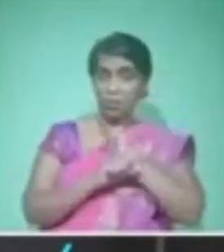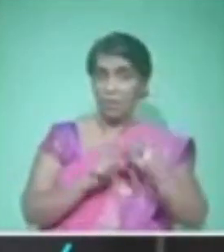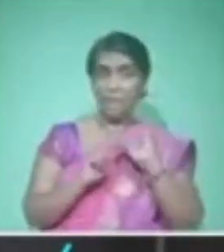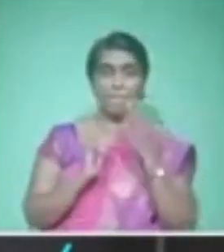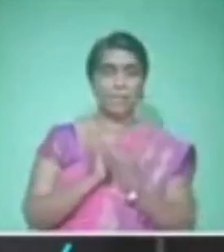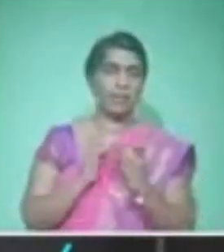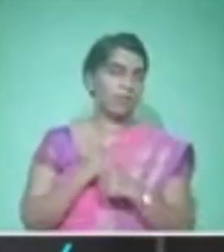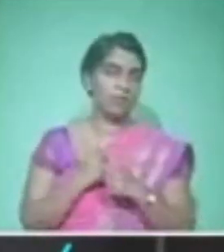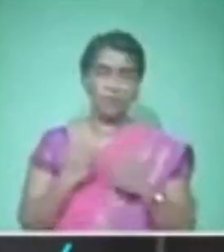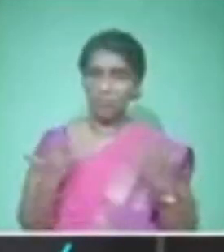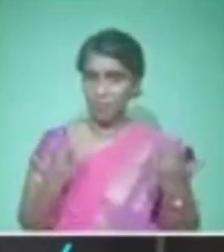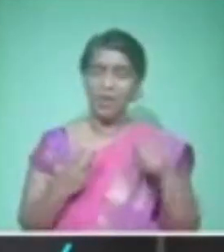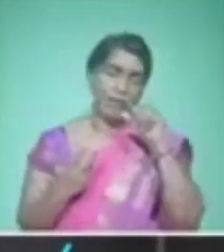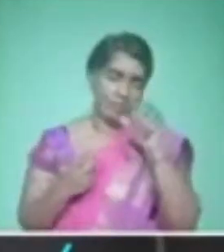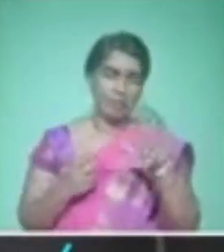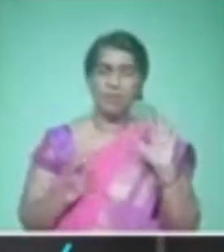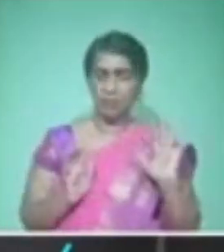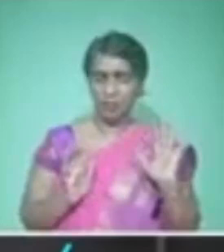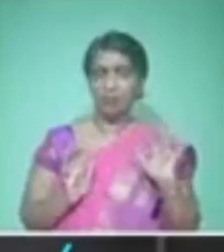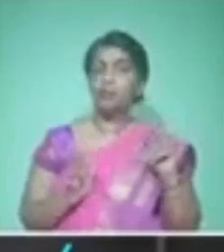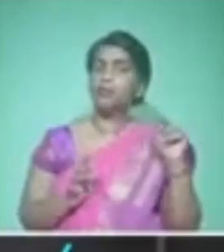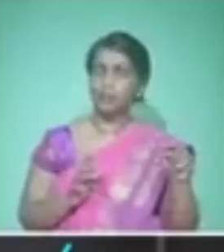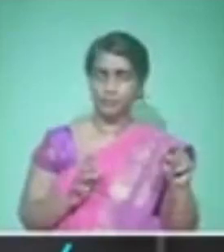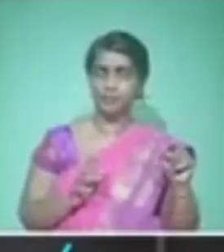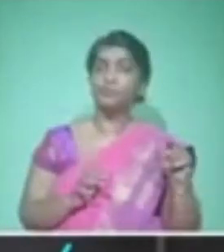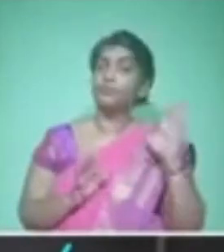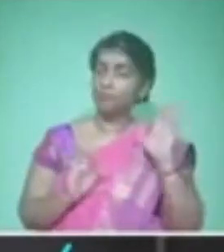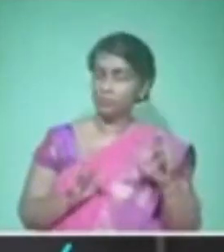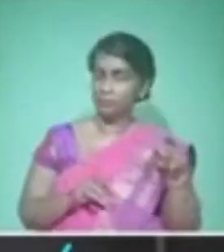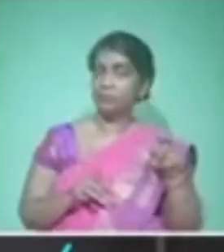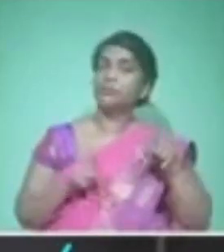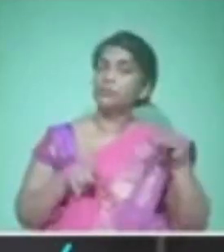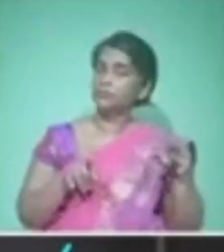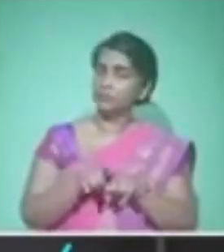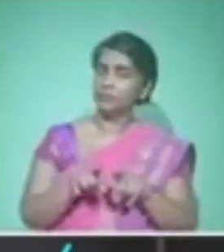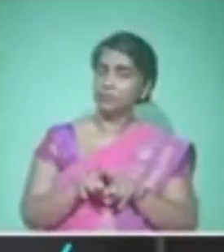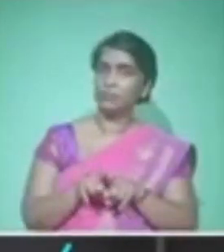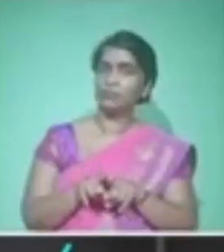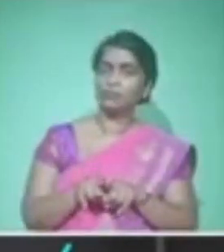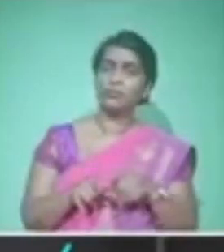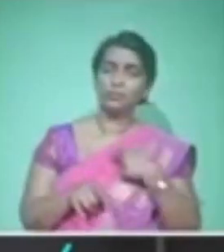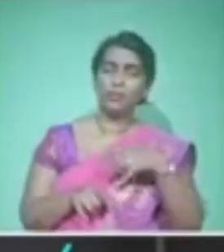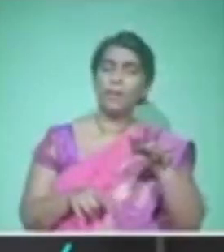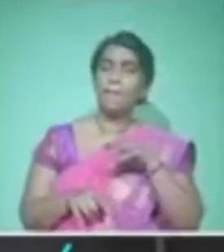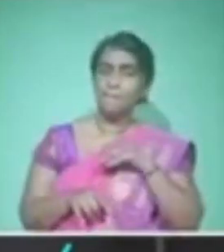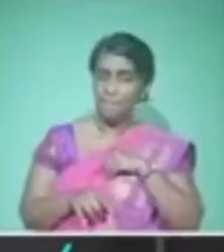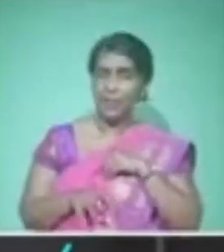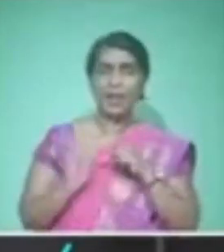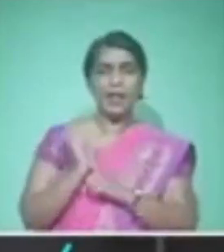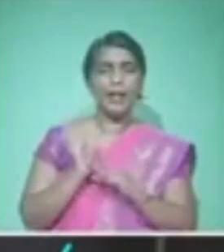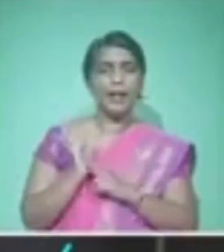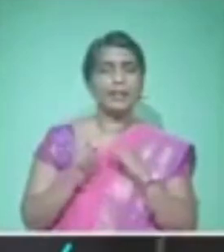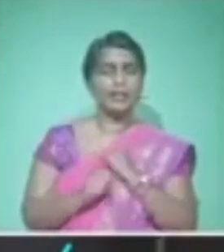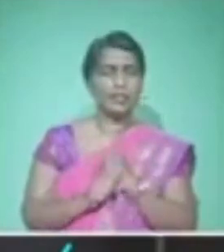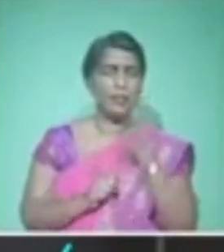හදන්න බෑ. ඒක දෙකක් නැහැ. ඒ වුණාට එතකොට මම පිළිගන්නවා LNG එකේ